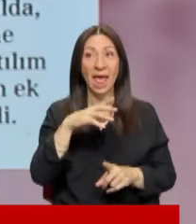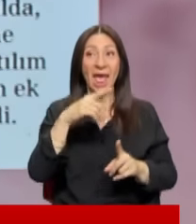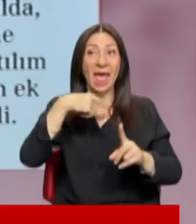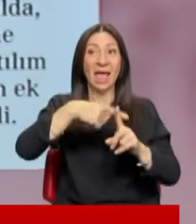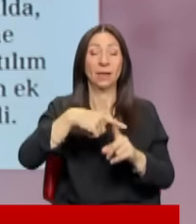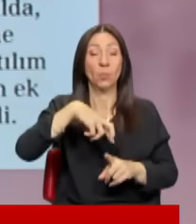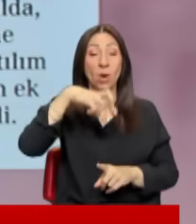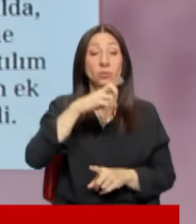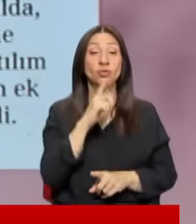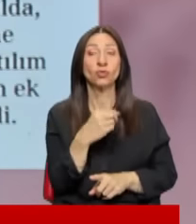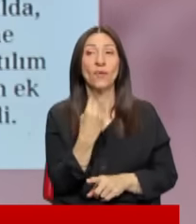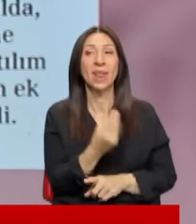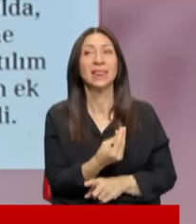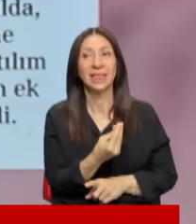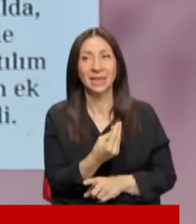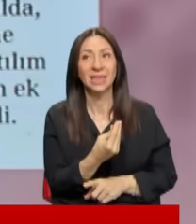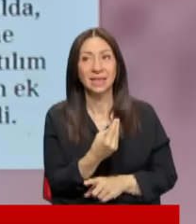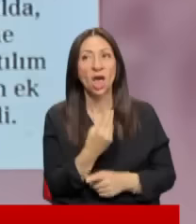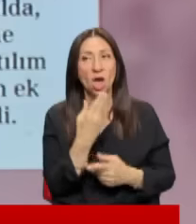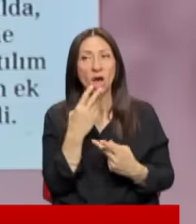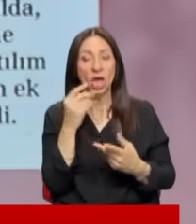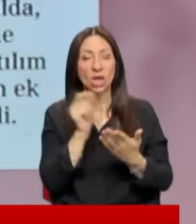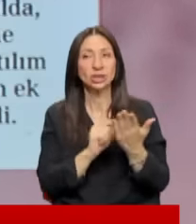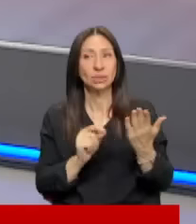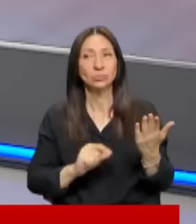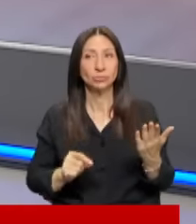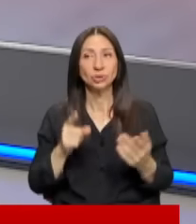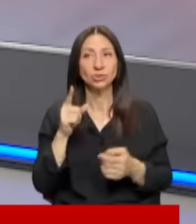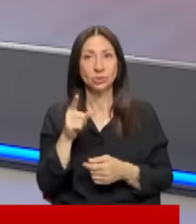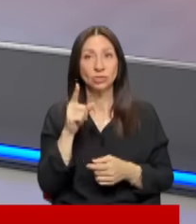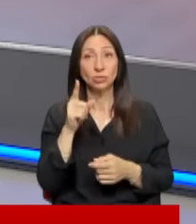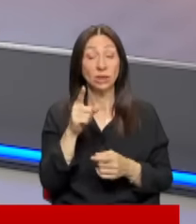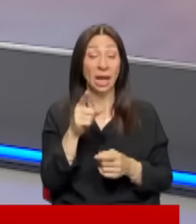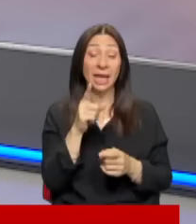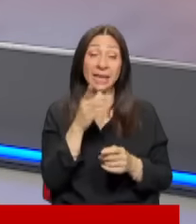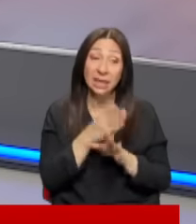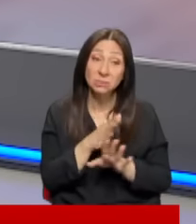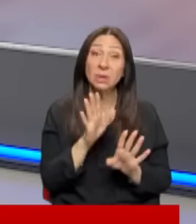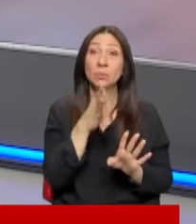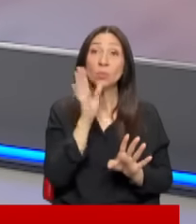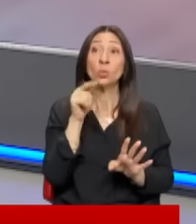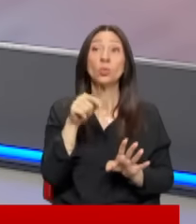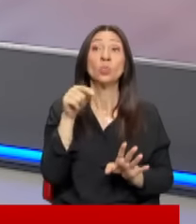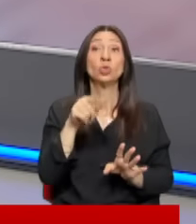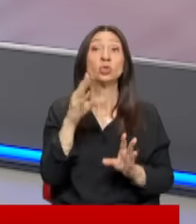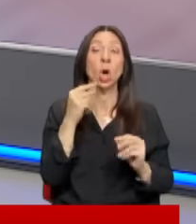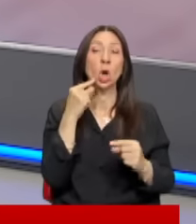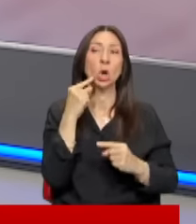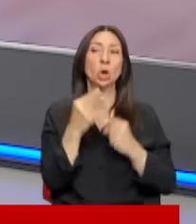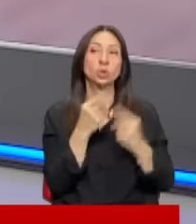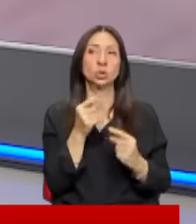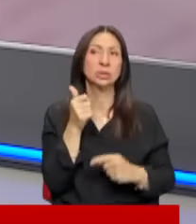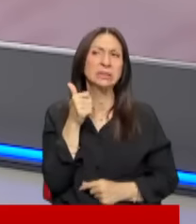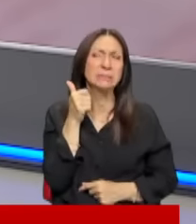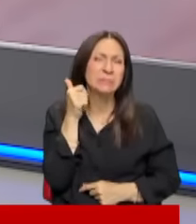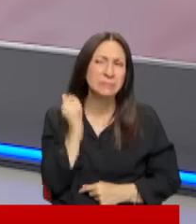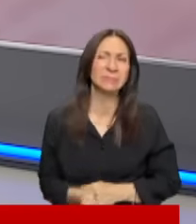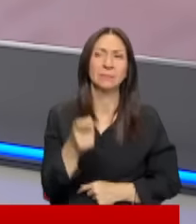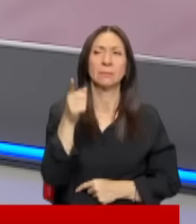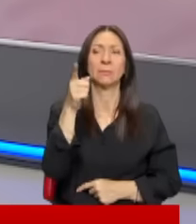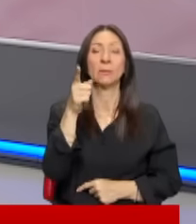ek puan sözü verildiği de aktarılmış sevgili izleyenler. Bunlar iddiadır. Bakın, bu bugün çok konuşulur. Bugün